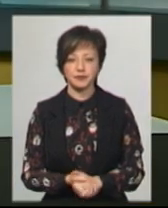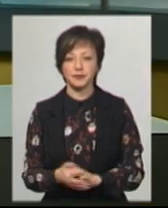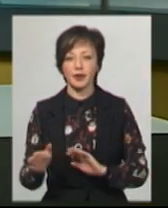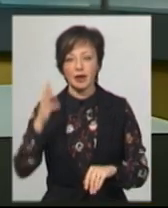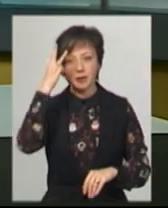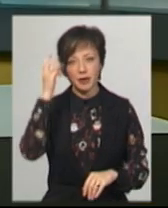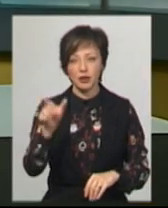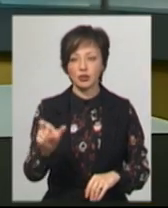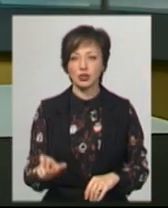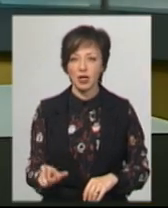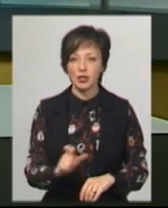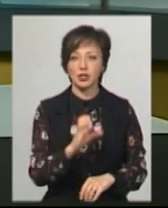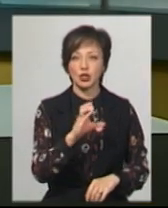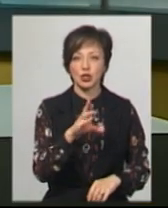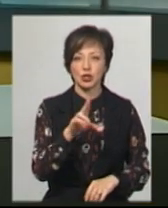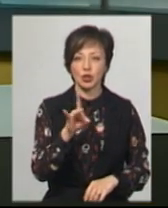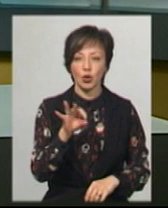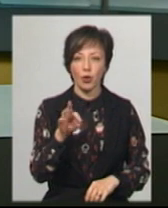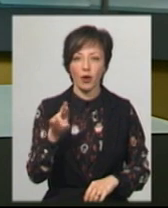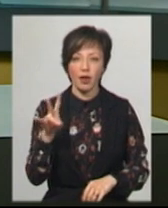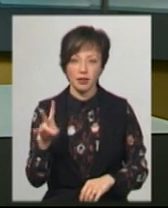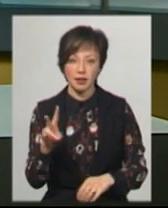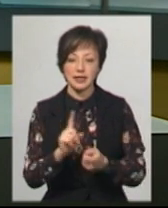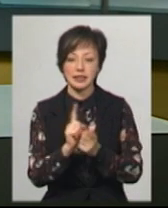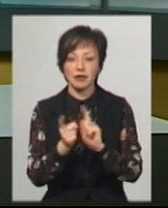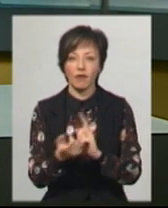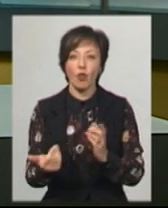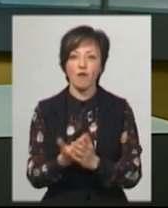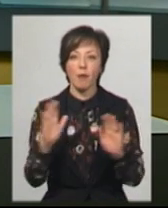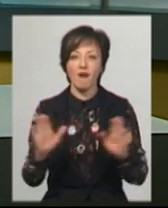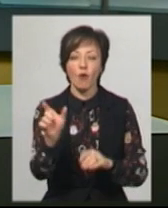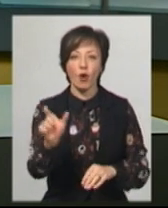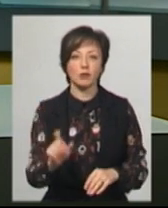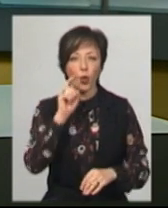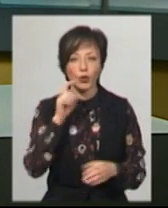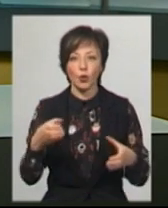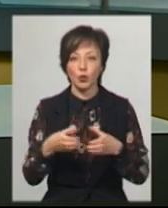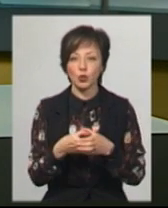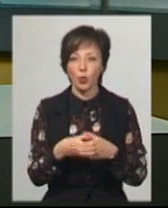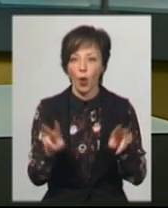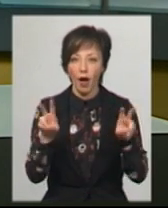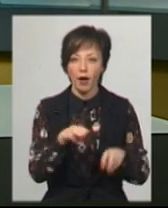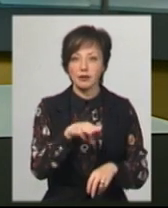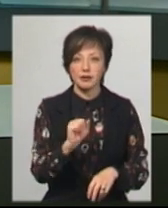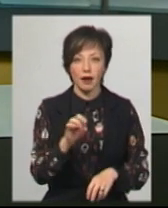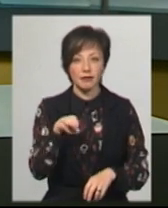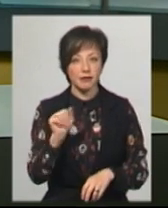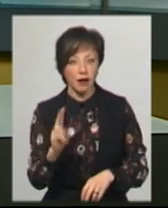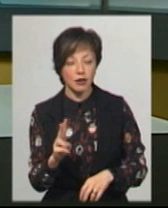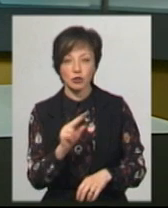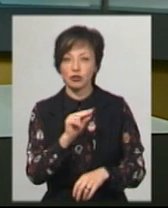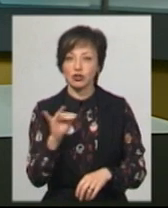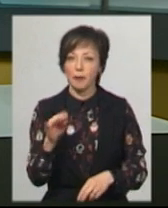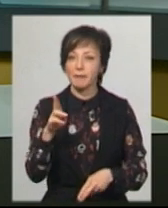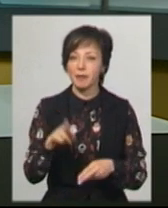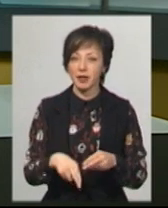Хмельничанин Сергій Строян, лідер гурту «Чумацький шлях», став новим вокалістом українського гурту «Тартак». Чи припинив співак свою